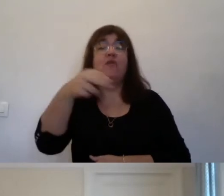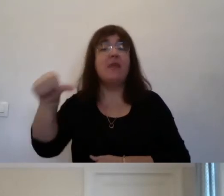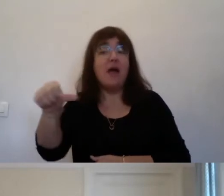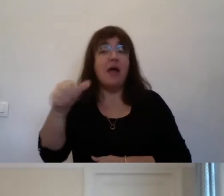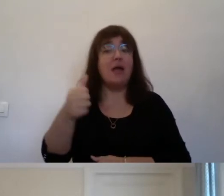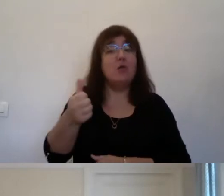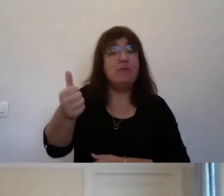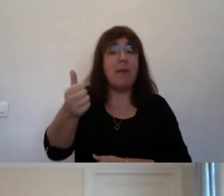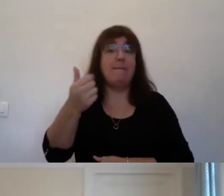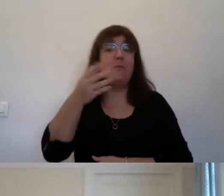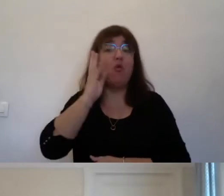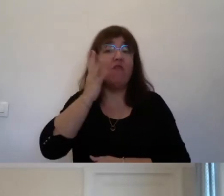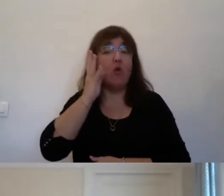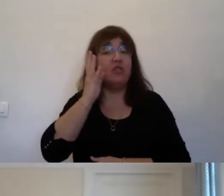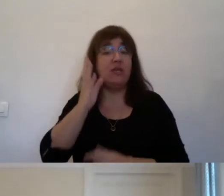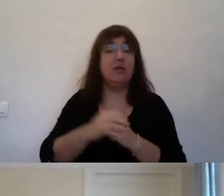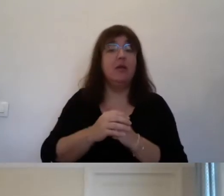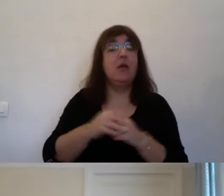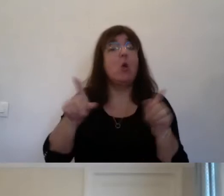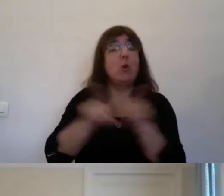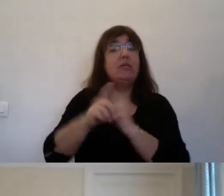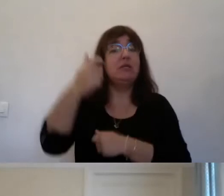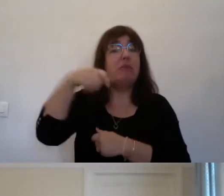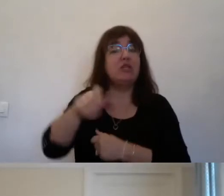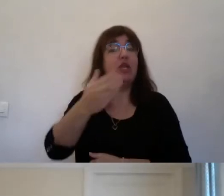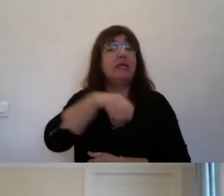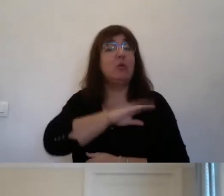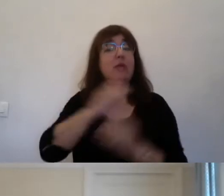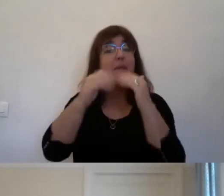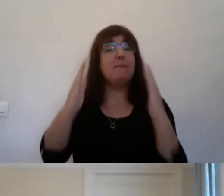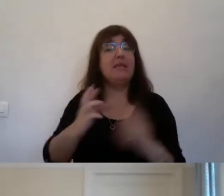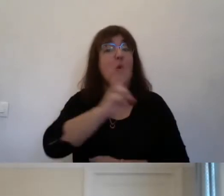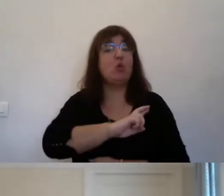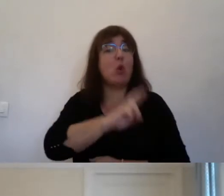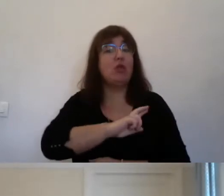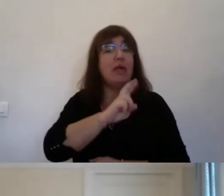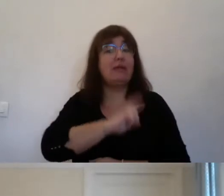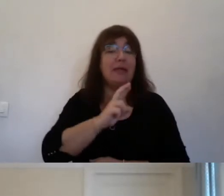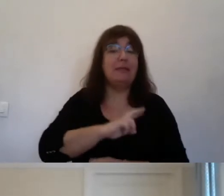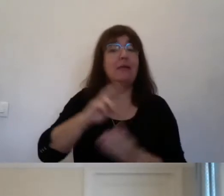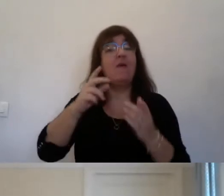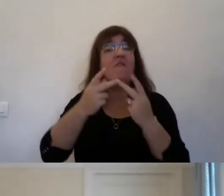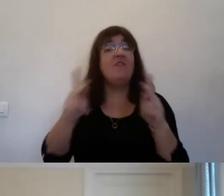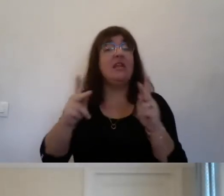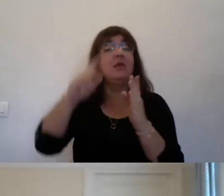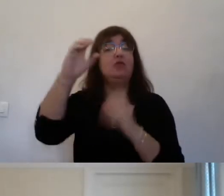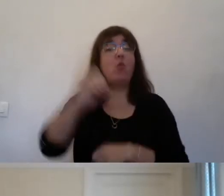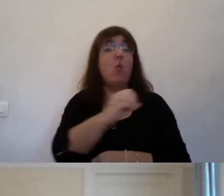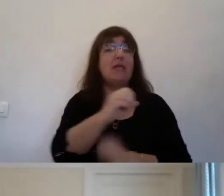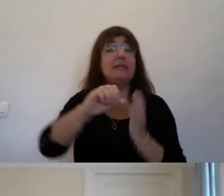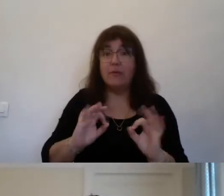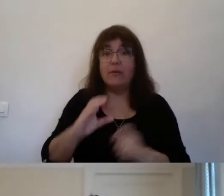à la maison de retraite Saint-Dominique à Arcachon. Et ensuite, on aura un temps de pause de témoignage pour que le public puisse réagir. Voilà, donc